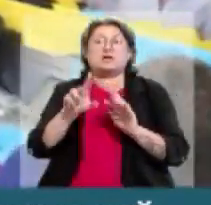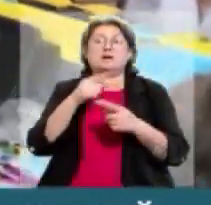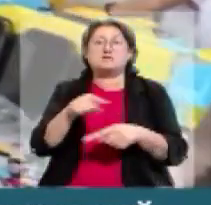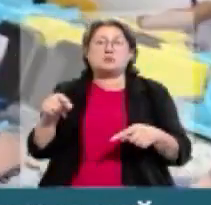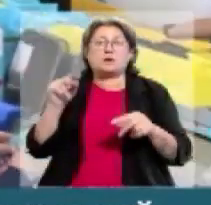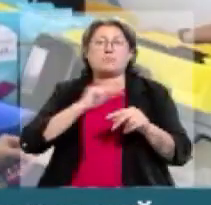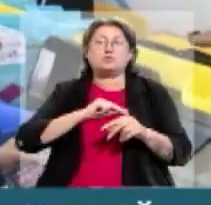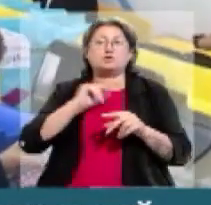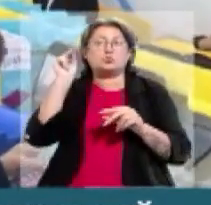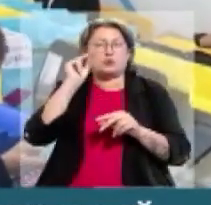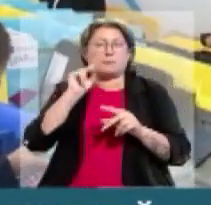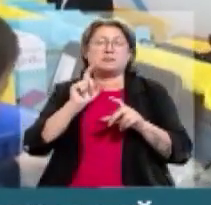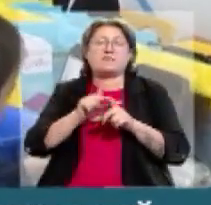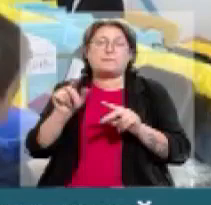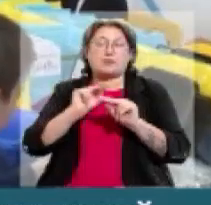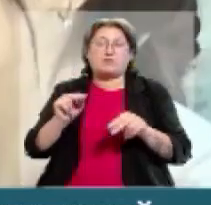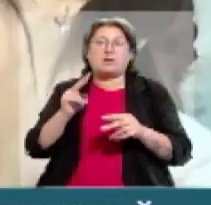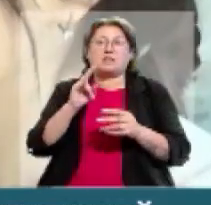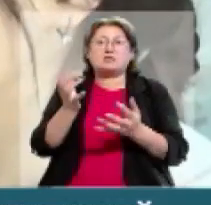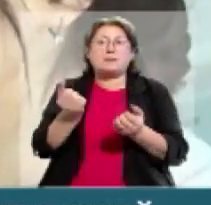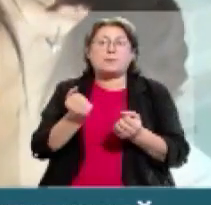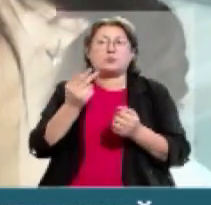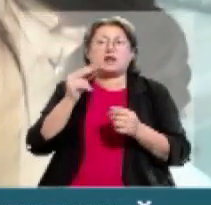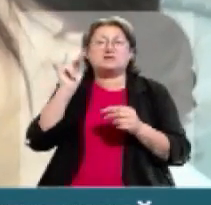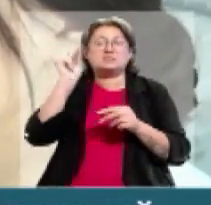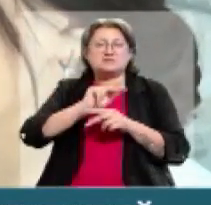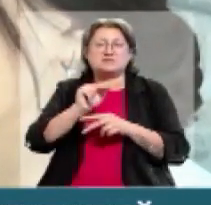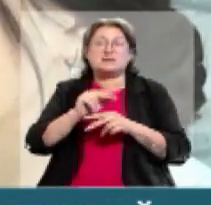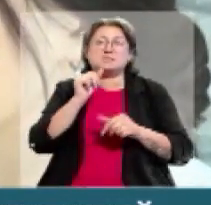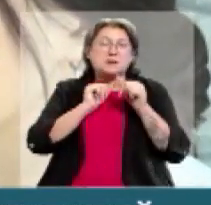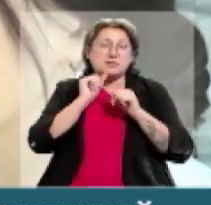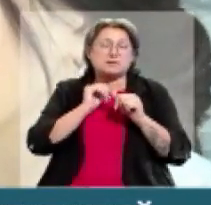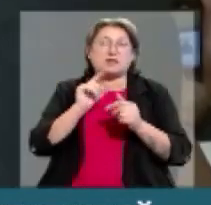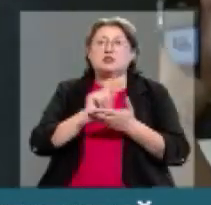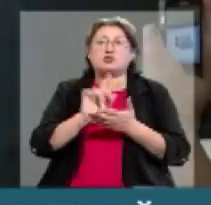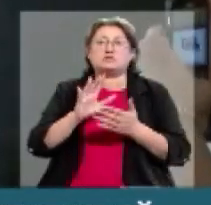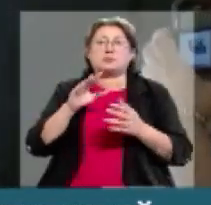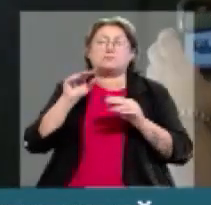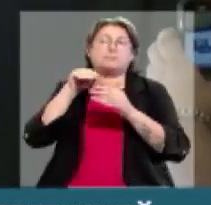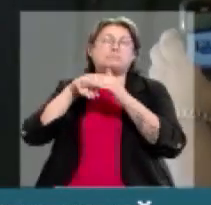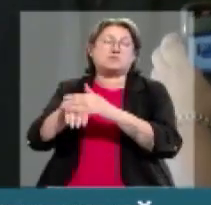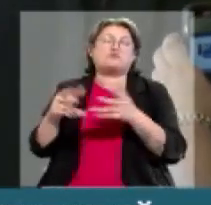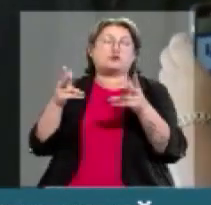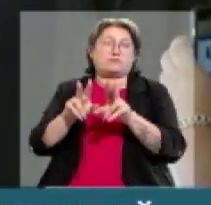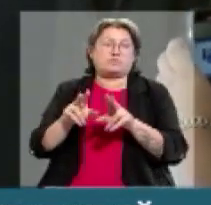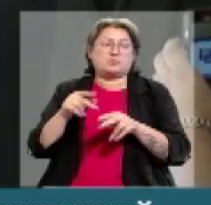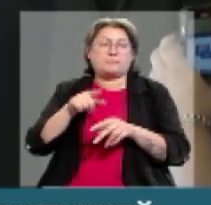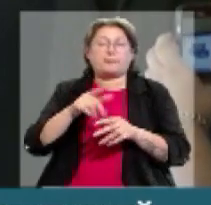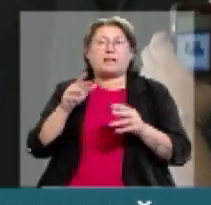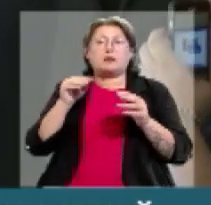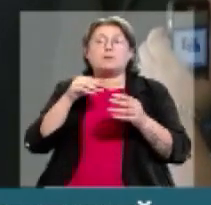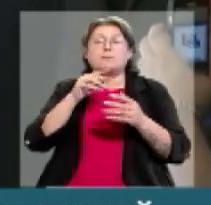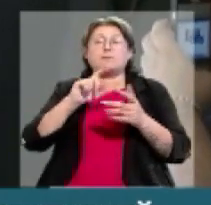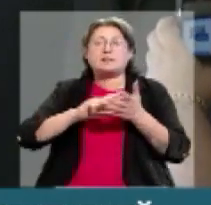всесторонней работе с учениками. По словам педагогов, наборы для занятий опытами и наглядными экспериментами не должны пылиться в шкафу. С помощью приборов и